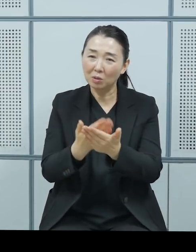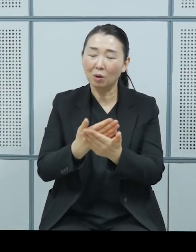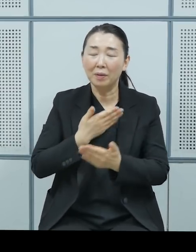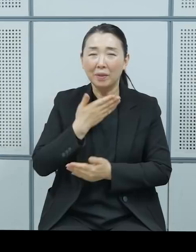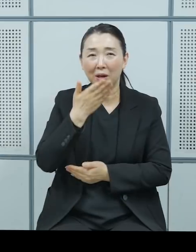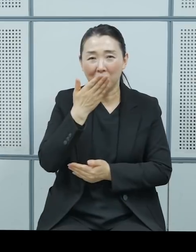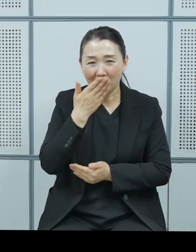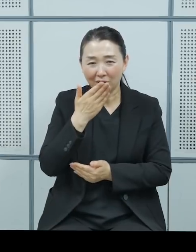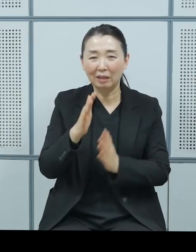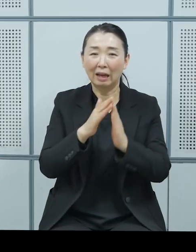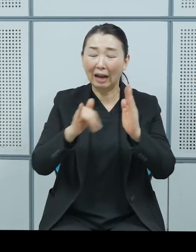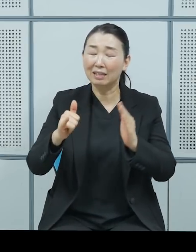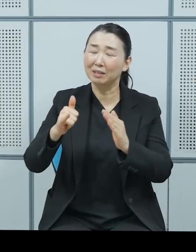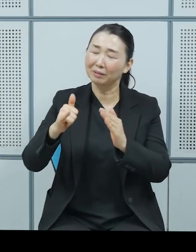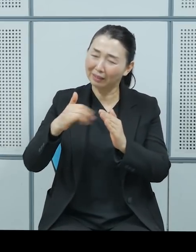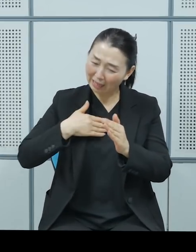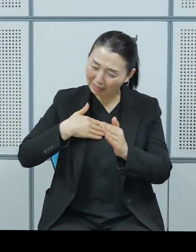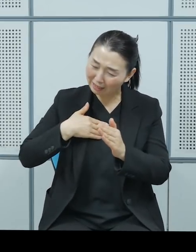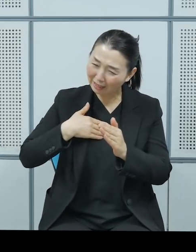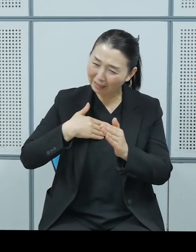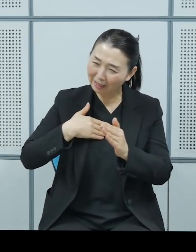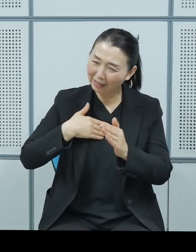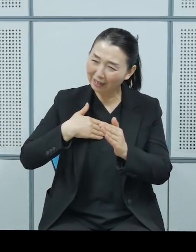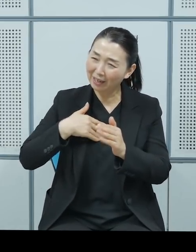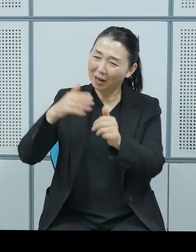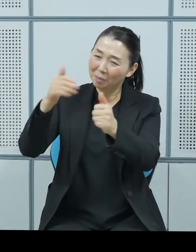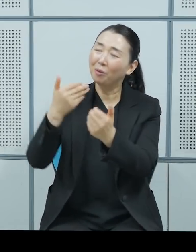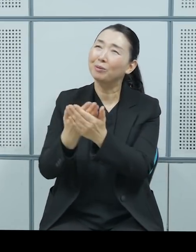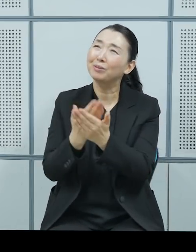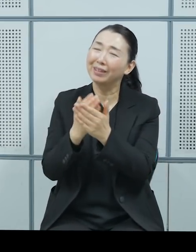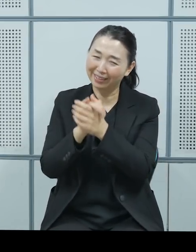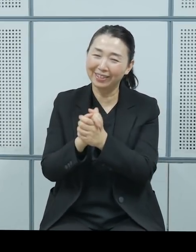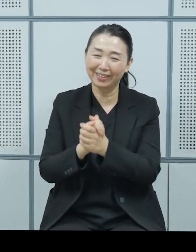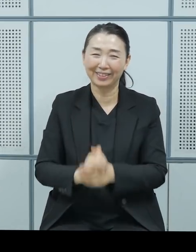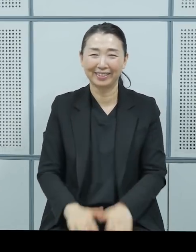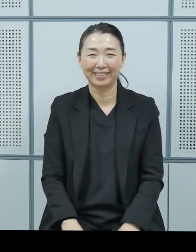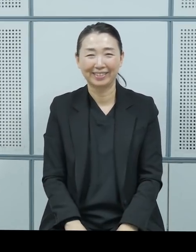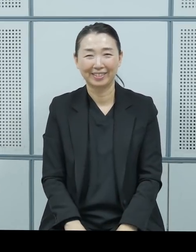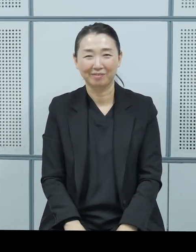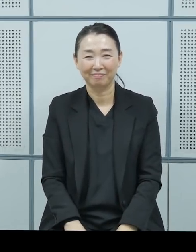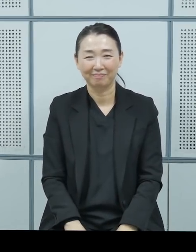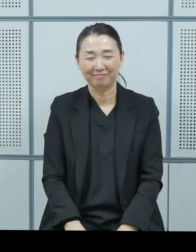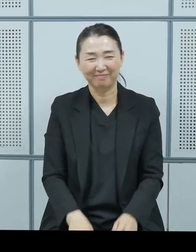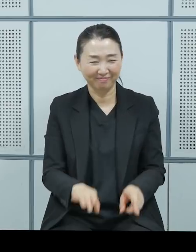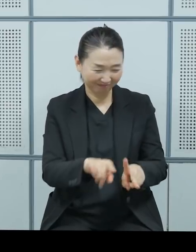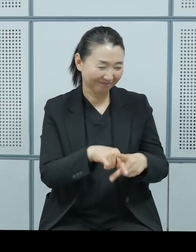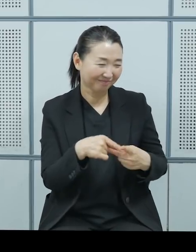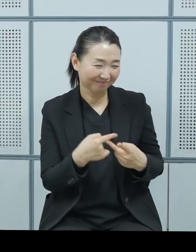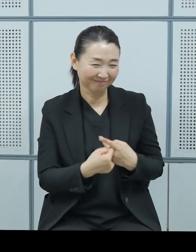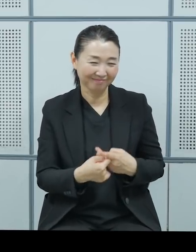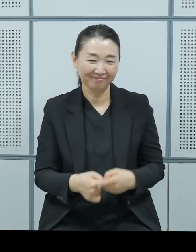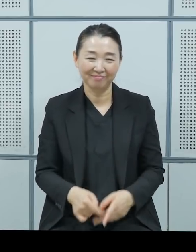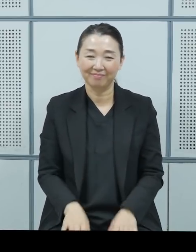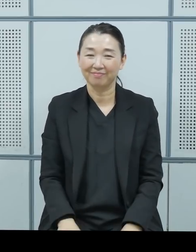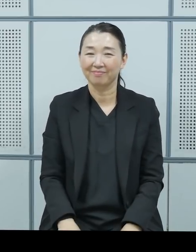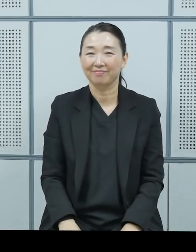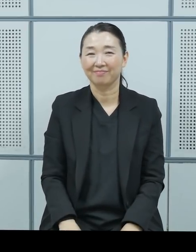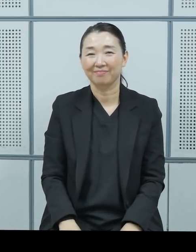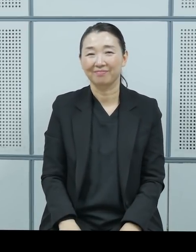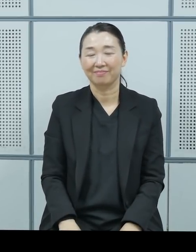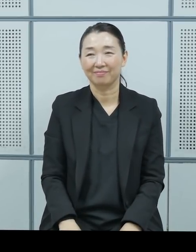먹일 수 있는 가정들을 좀 보내줘요. 이렇게 기도했다니까요. 네. 이해가 됩니다. 네. 예,